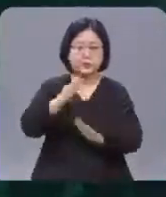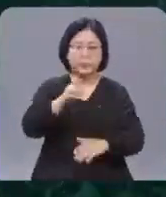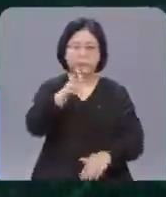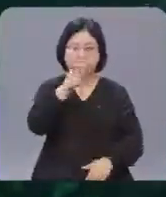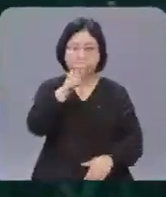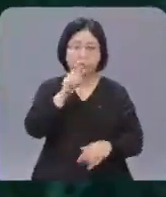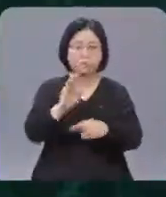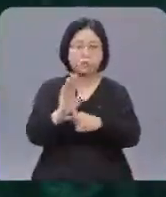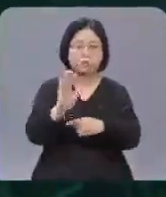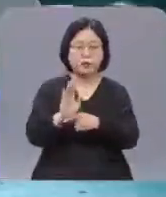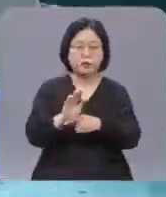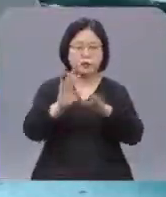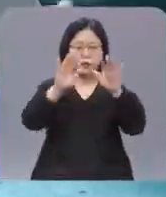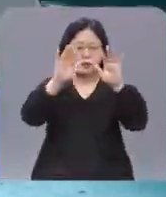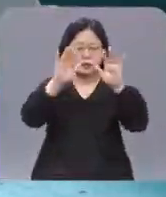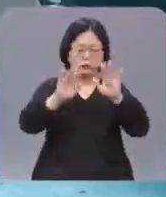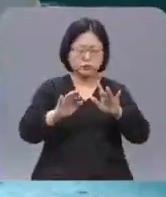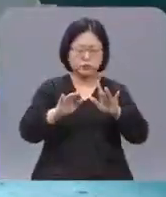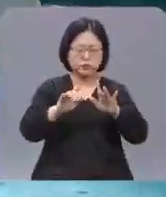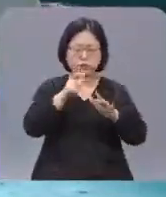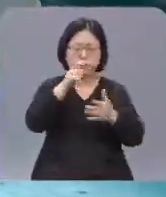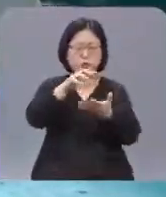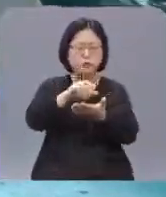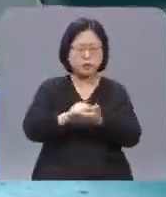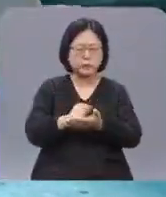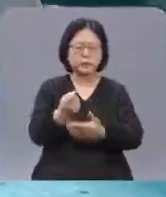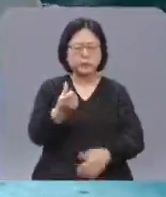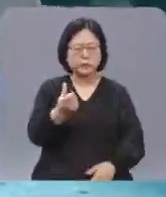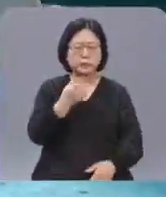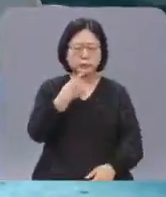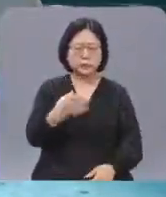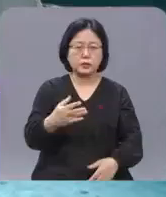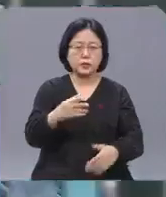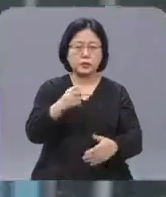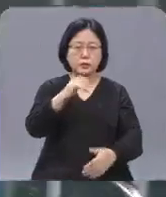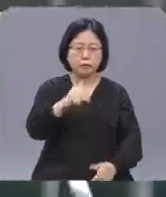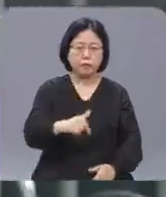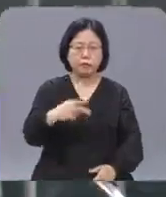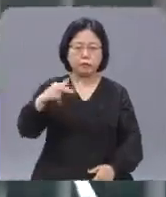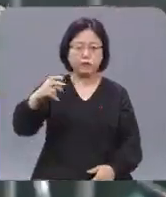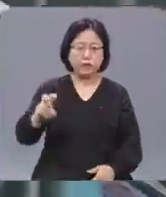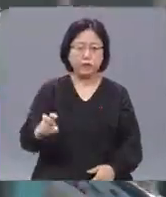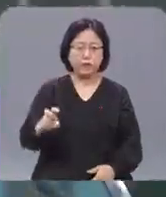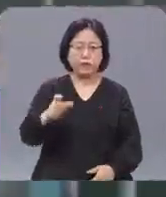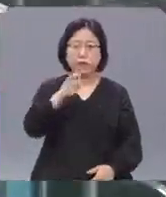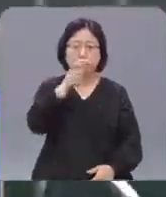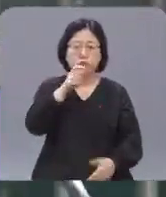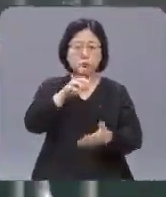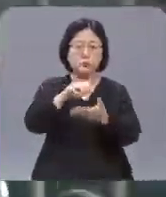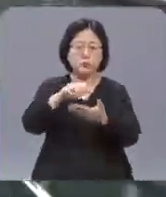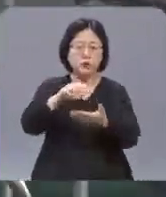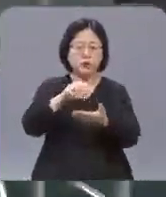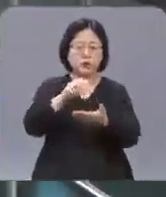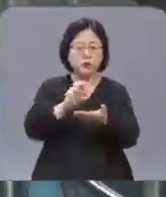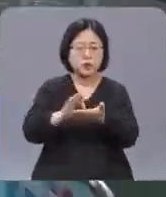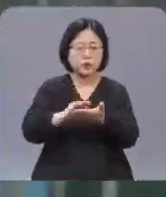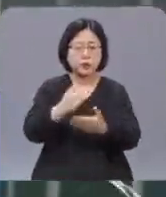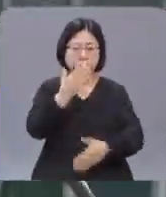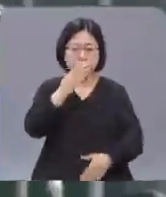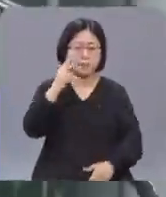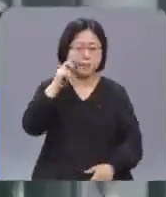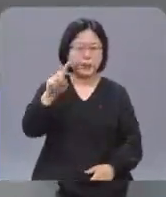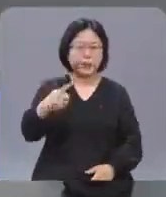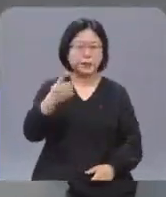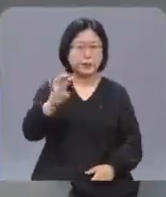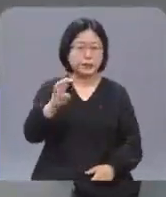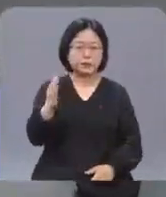상수도사업본부는 눈으로 인한 유입량은 미미하다며 현재 동복댐과 주암댐의 물 공급 가능일은 140일